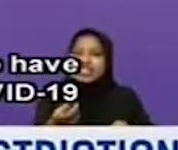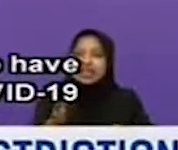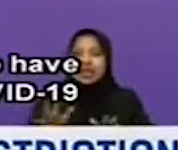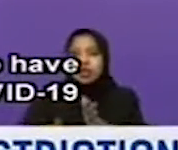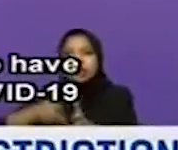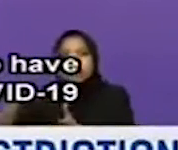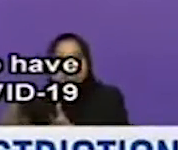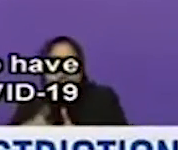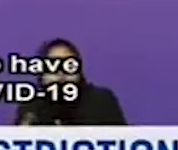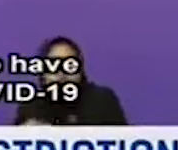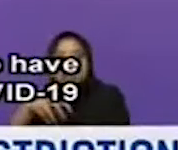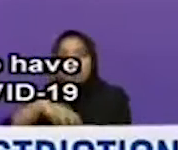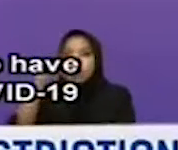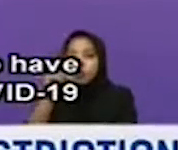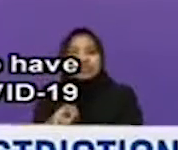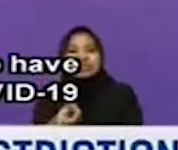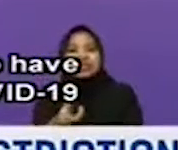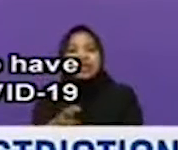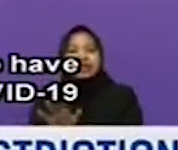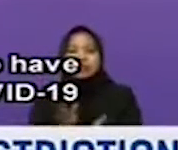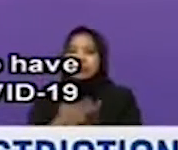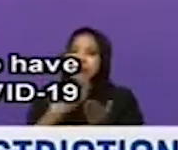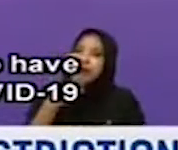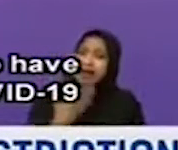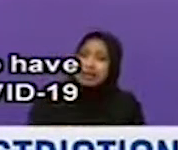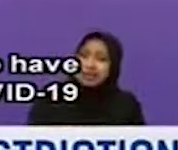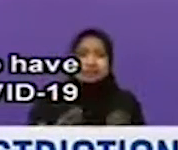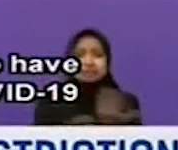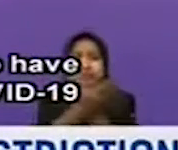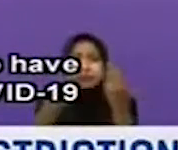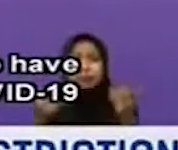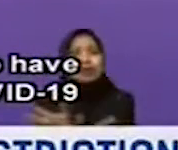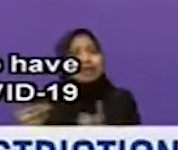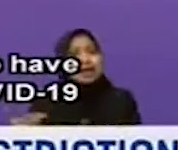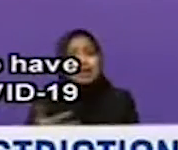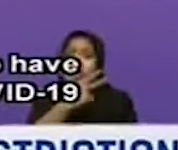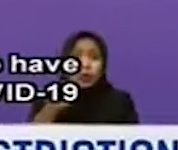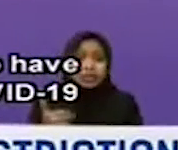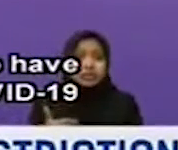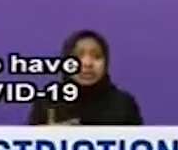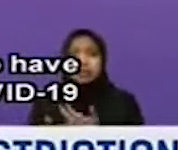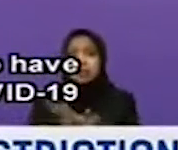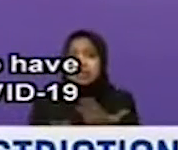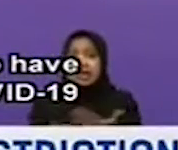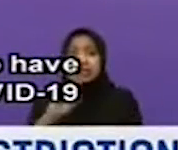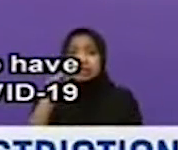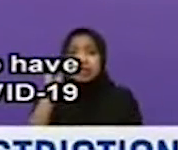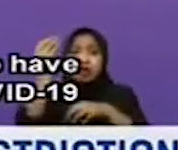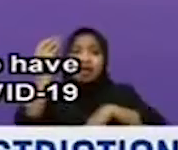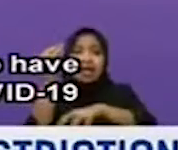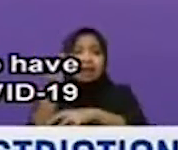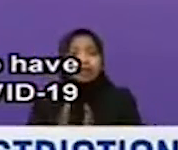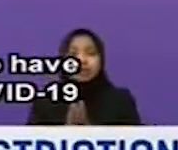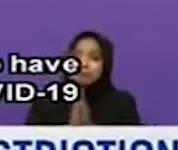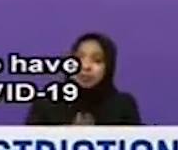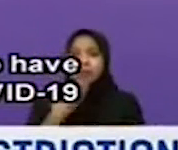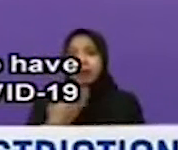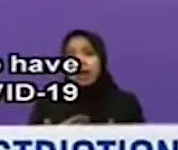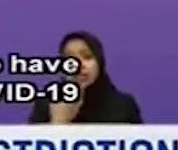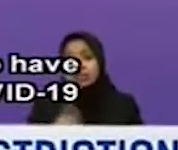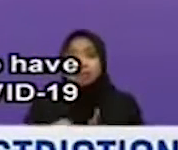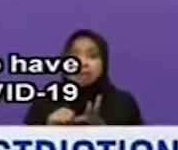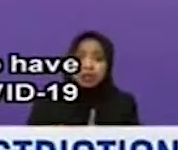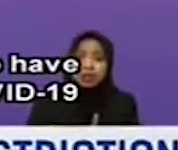stasiun. Kami mengapresiasi seluruh masyarakat yang telah melakukan langkah preventif untuk membantu